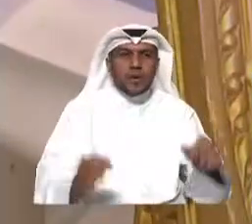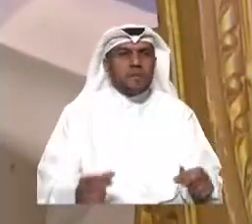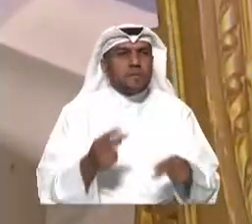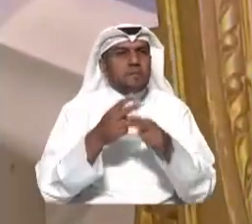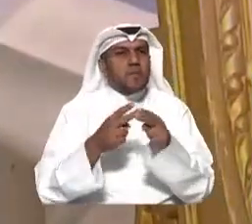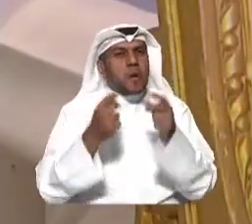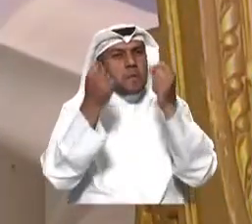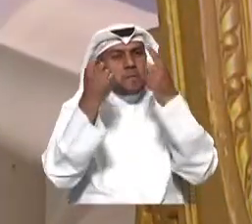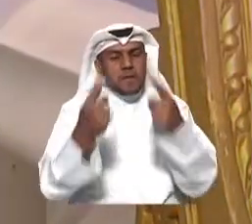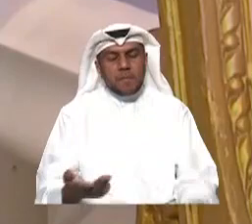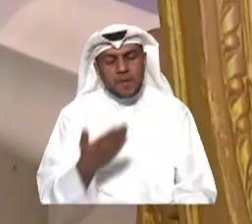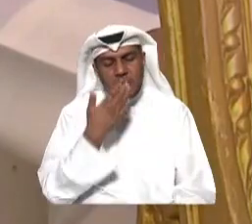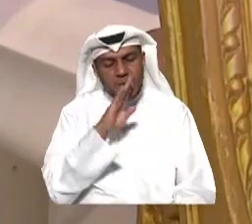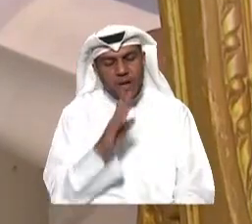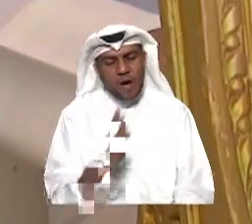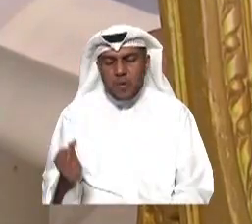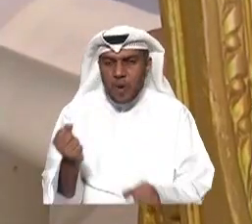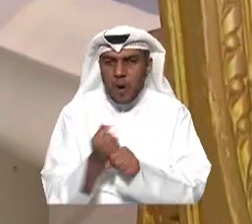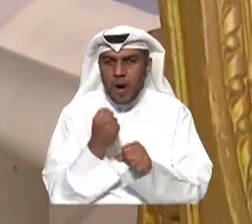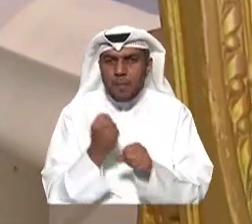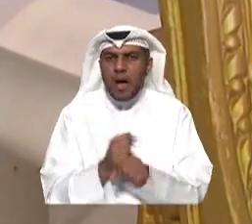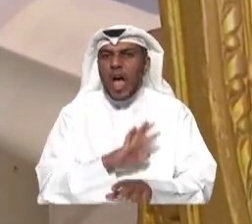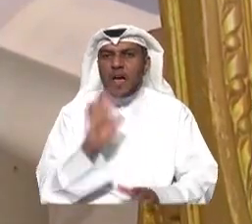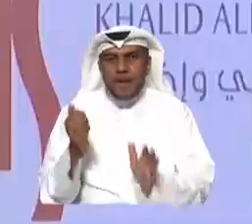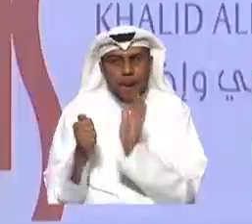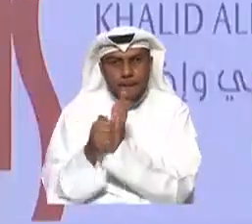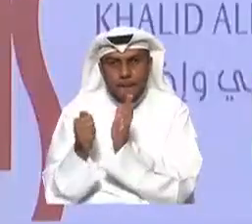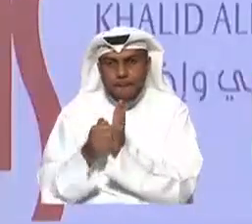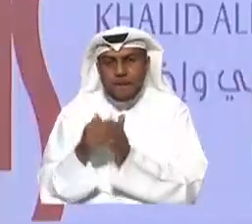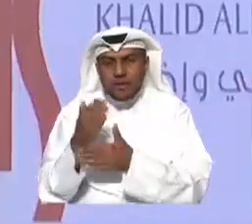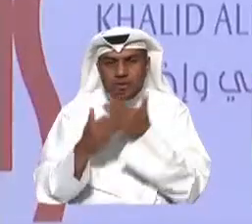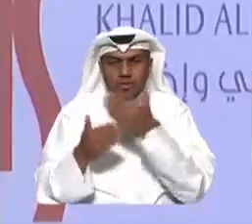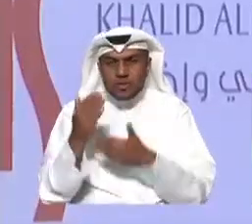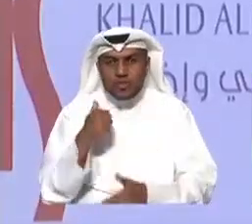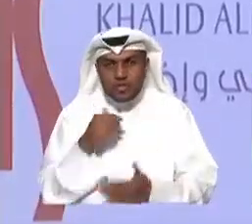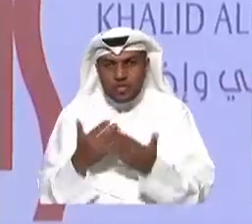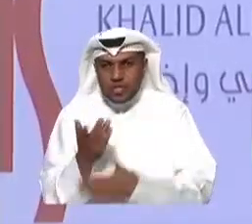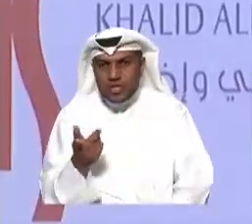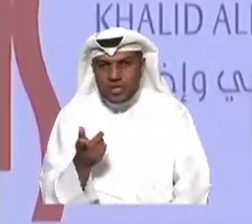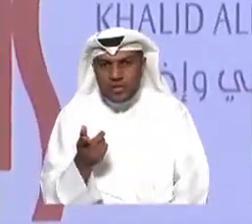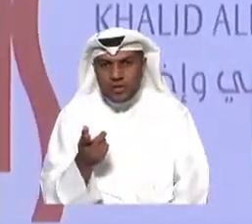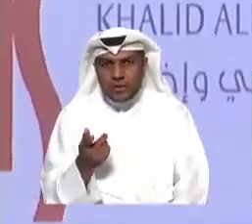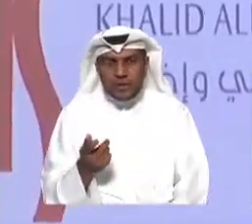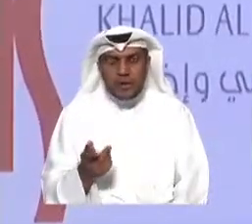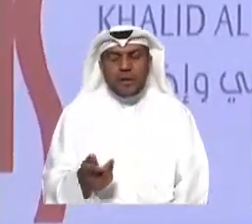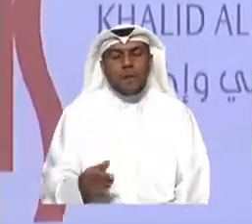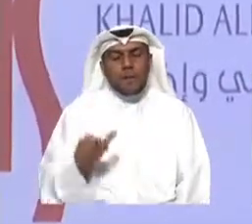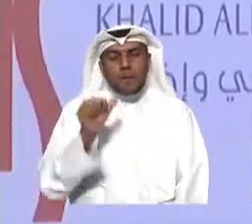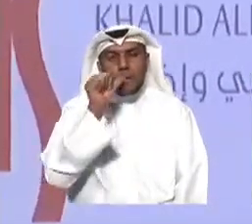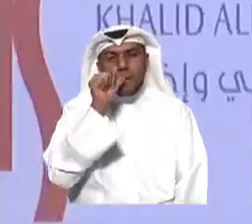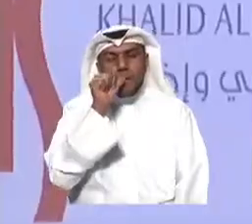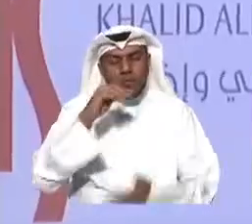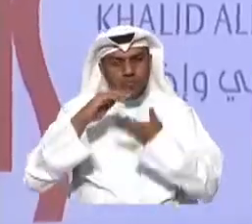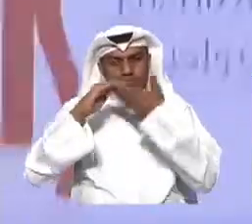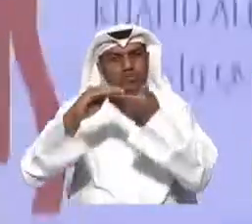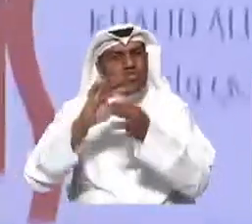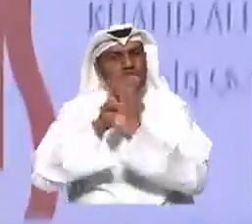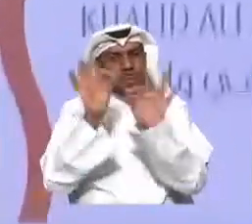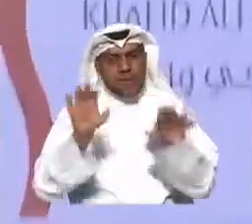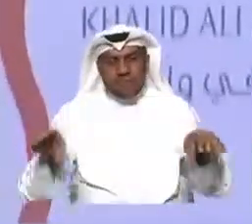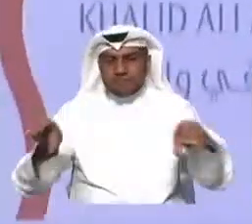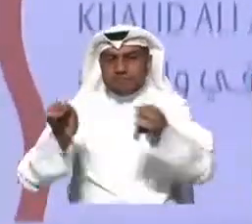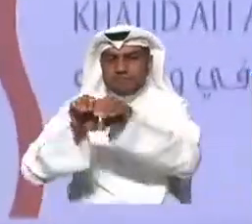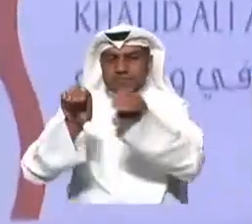الكويت، لزيادة تأمين جميع شرائح المستهلكين وبالأخص المناطق السكنية الجديدة، ومواكبة